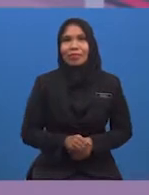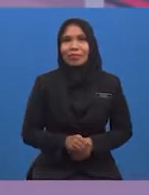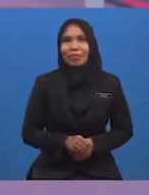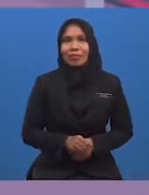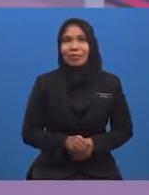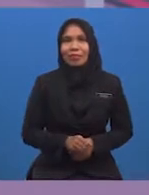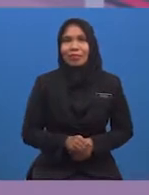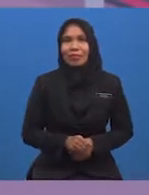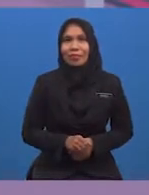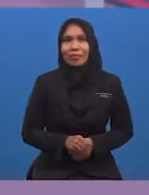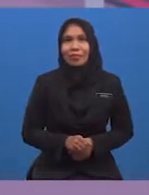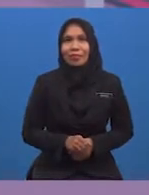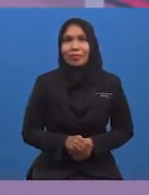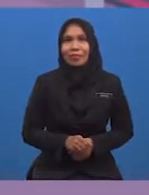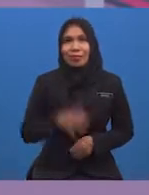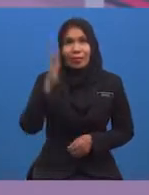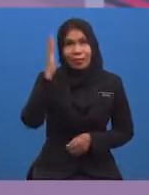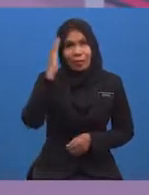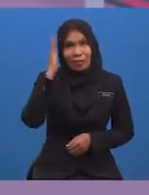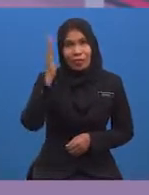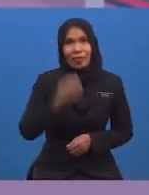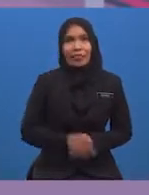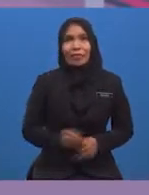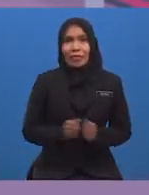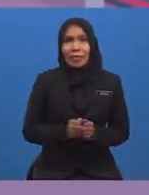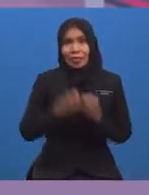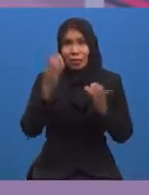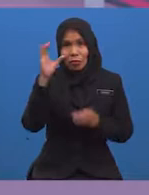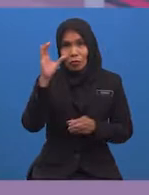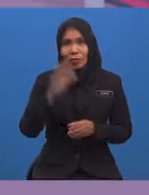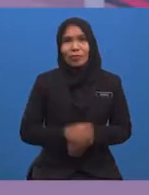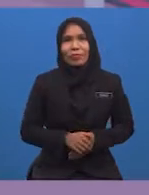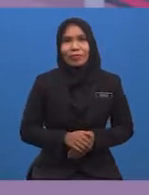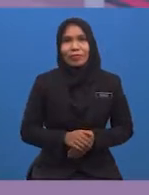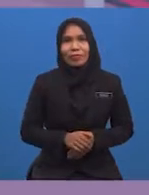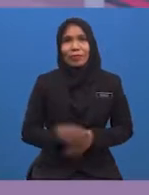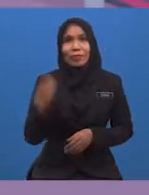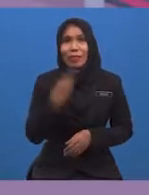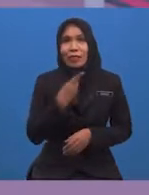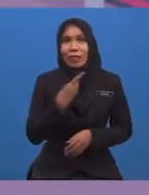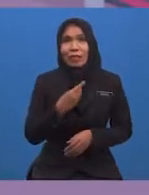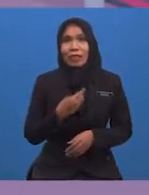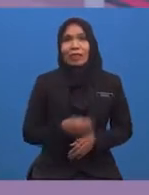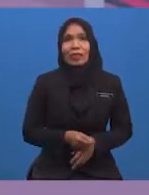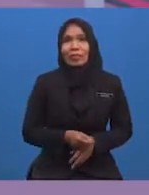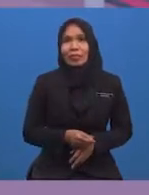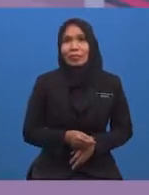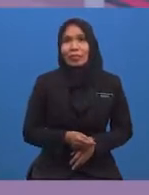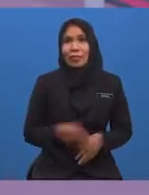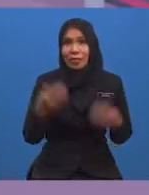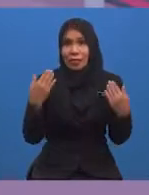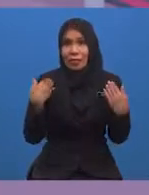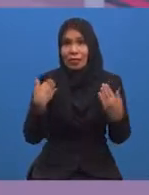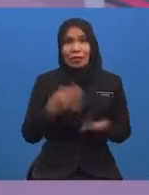sentiasa. Masih ingatkah murid-murid dengan cikgu? Kita pernah bersua sewaktu di episod